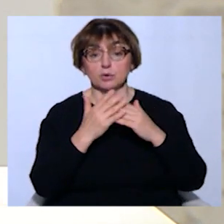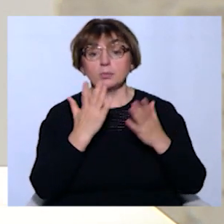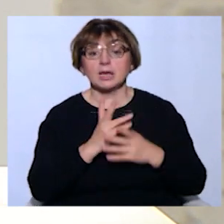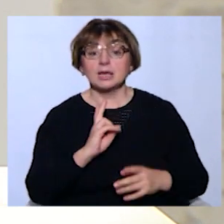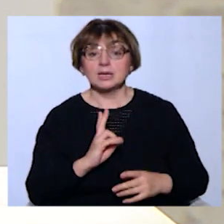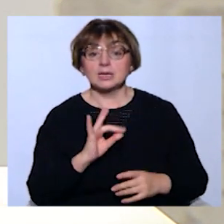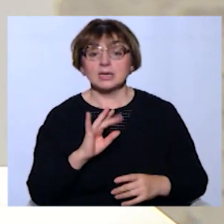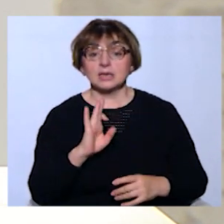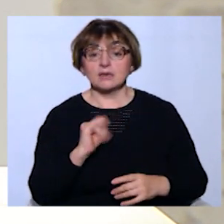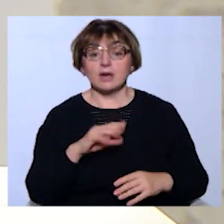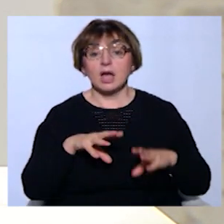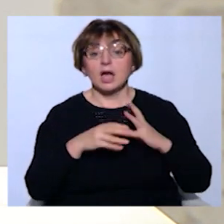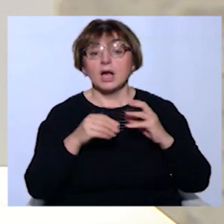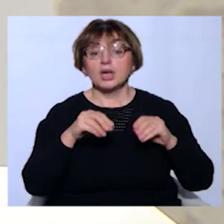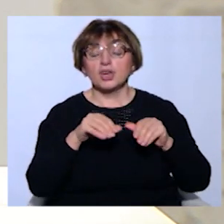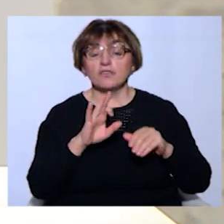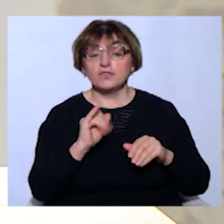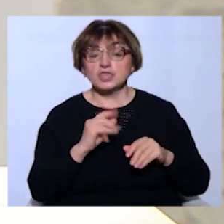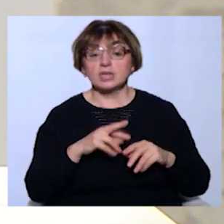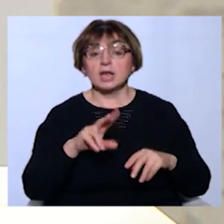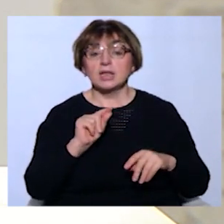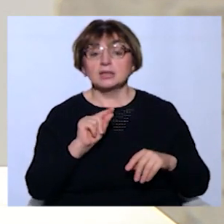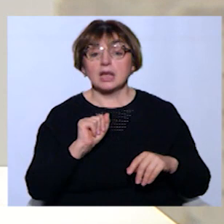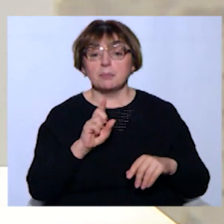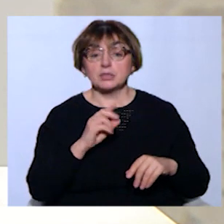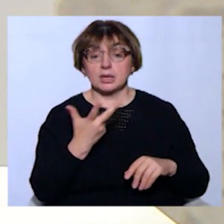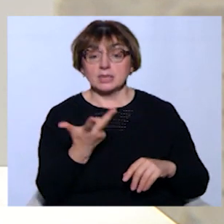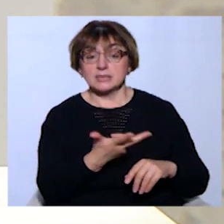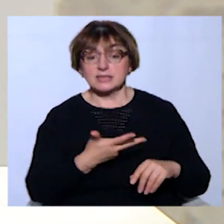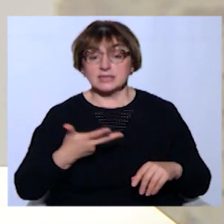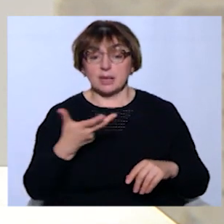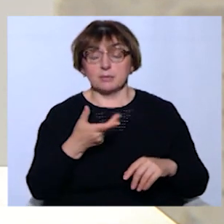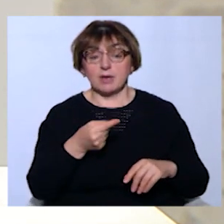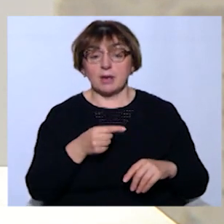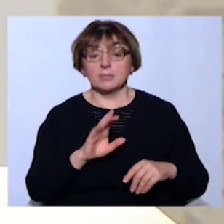კირქვა, ქვიშა და თაბაშირი. ამ სამ